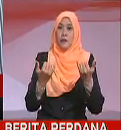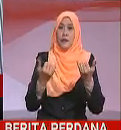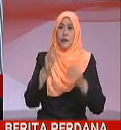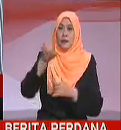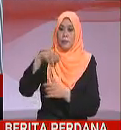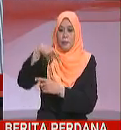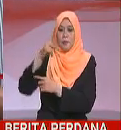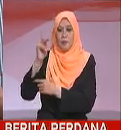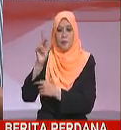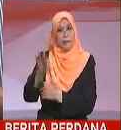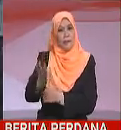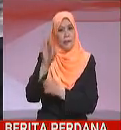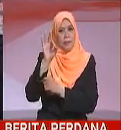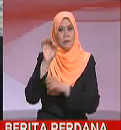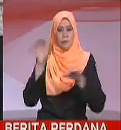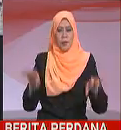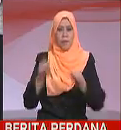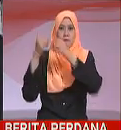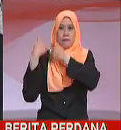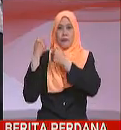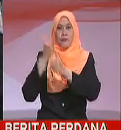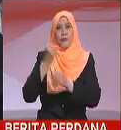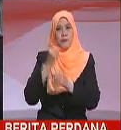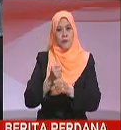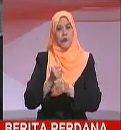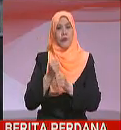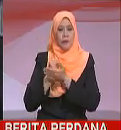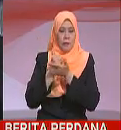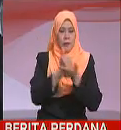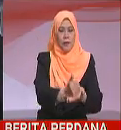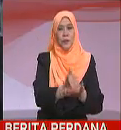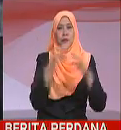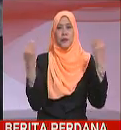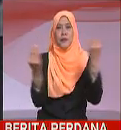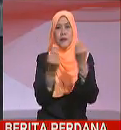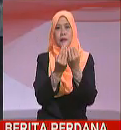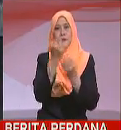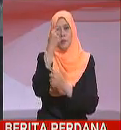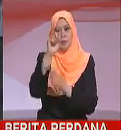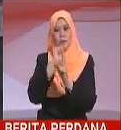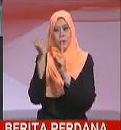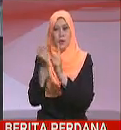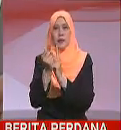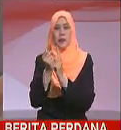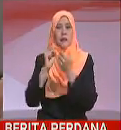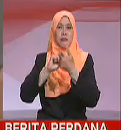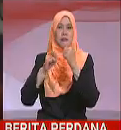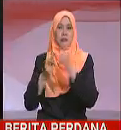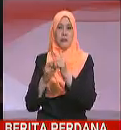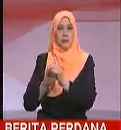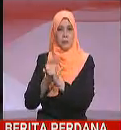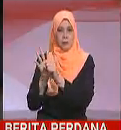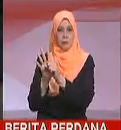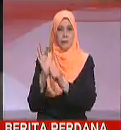jeppe'e yang dilantik akan menjalankan tugas secepat mungkin dan membantu Masyarakat khususnya dalam situasi berdepan pandemic